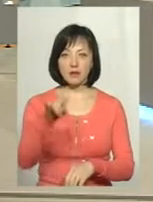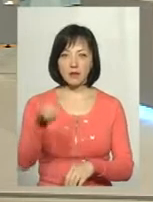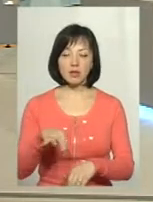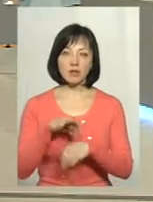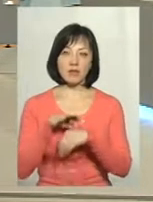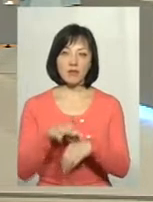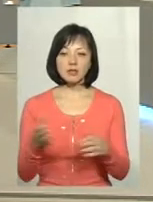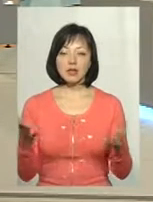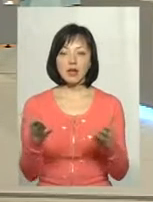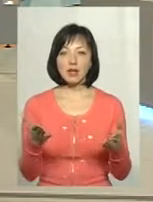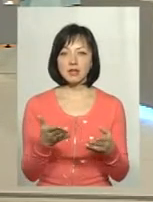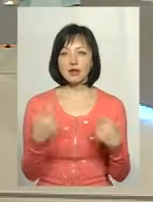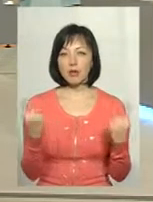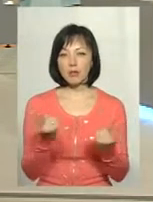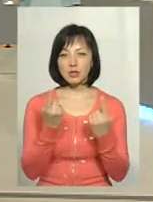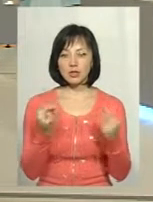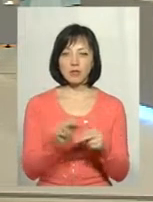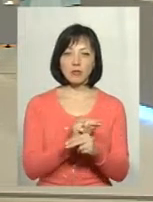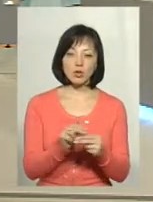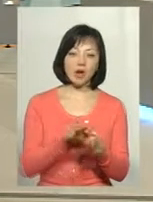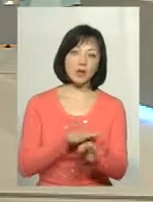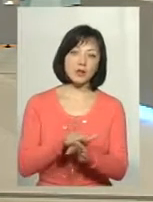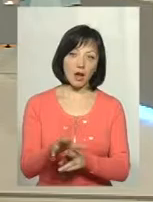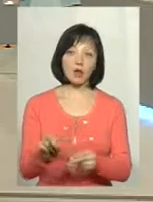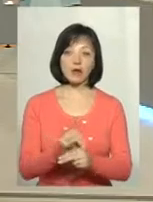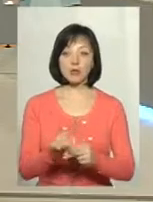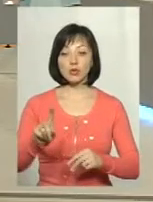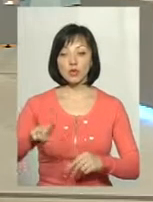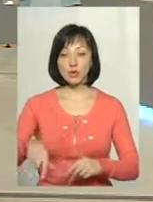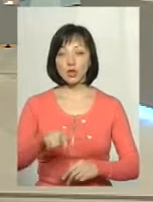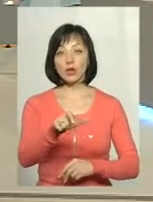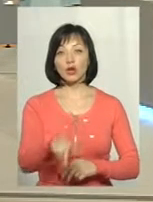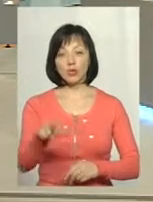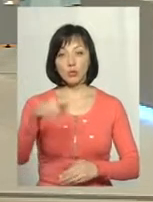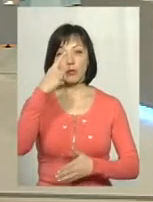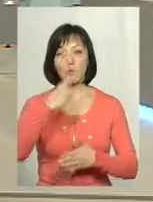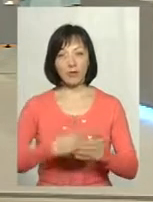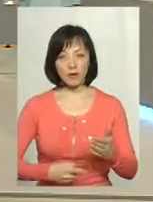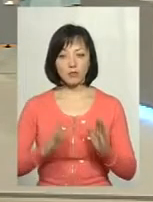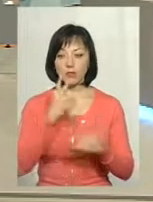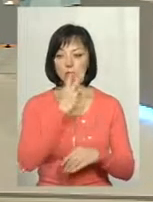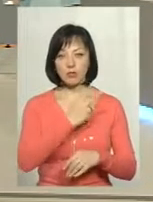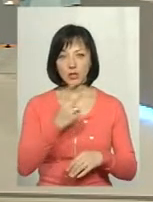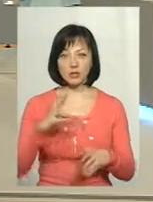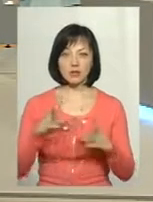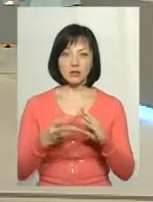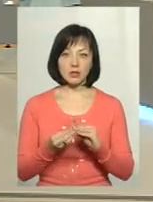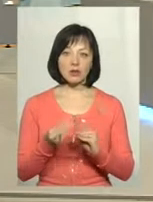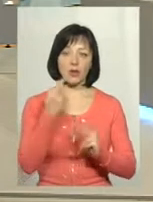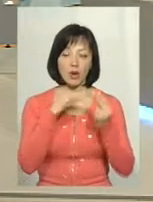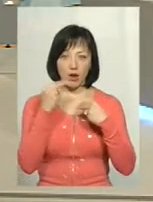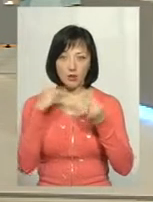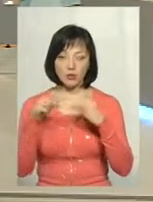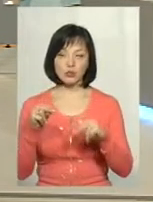хоч би поточні ремонти, капітальні ремонти, і тоді люди повірять, будуть бачити, що все йде до